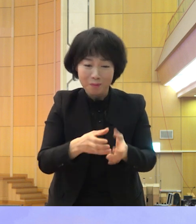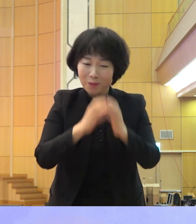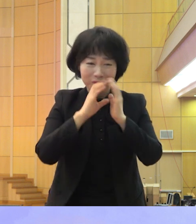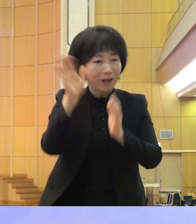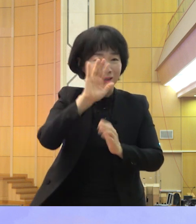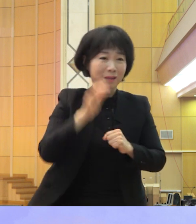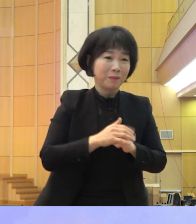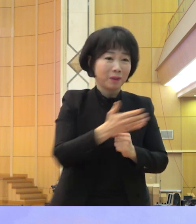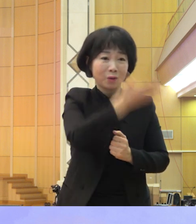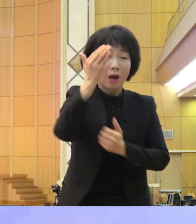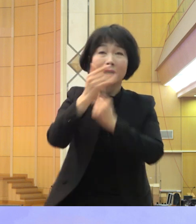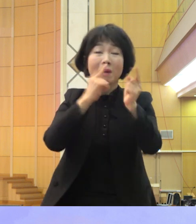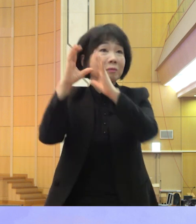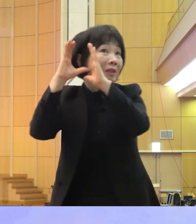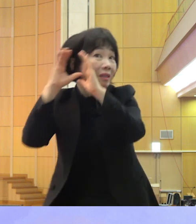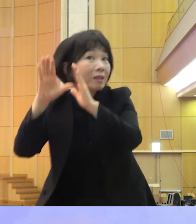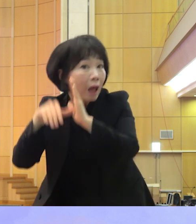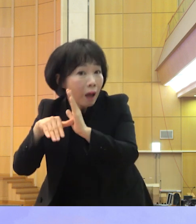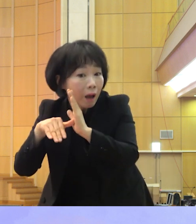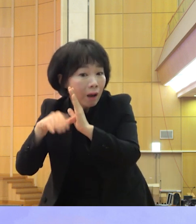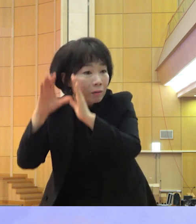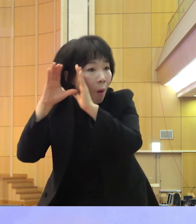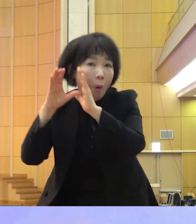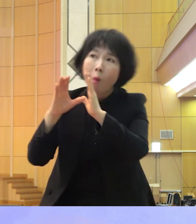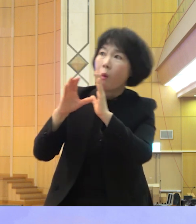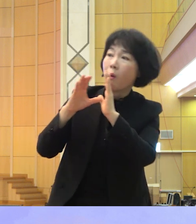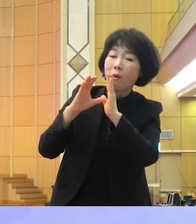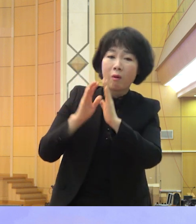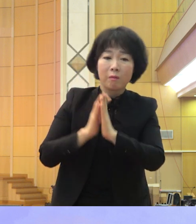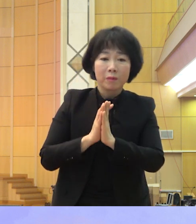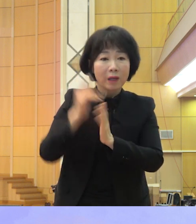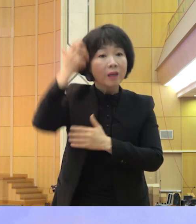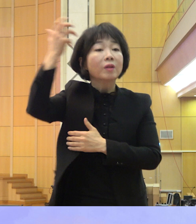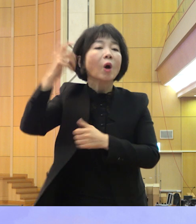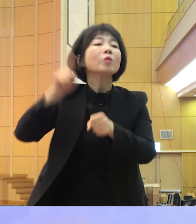하나님 말씀을 여러분 들을 때 여러분이 무슨 여기가 무슨